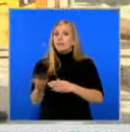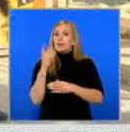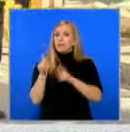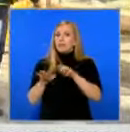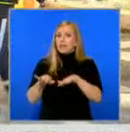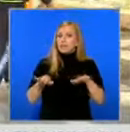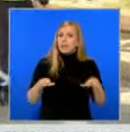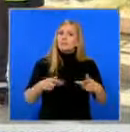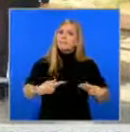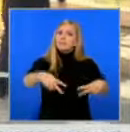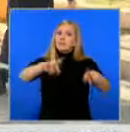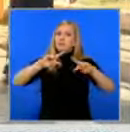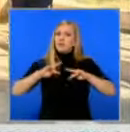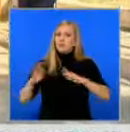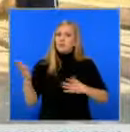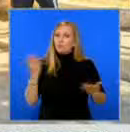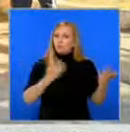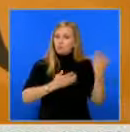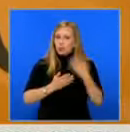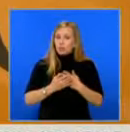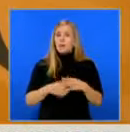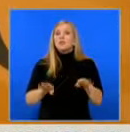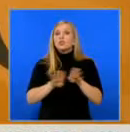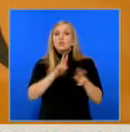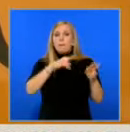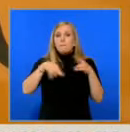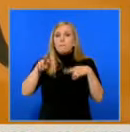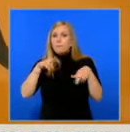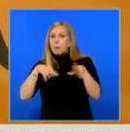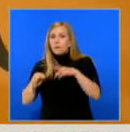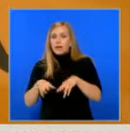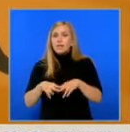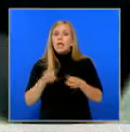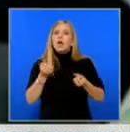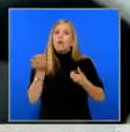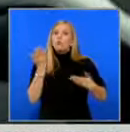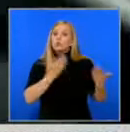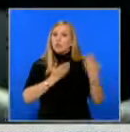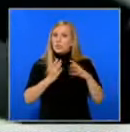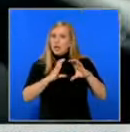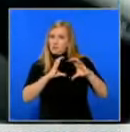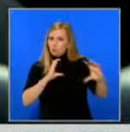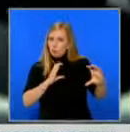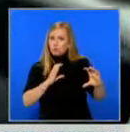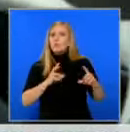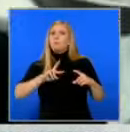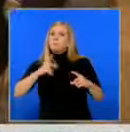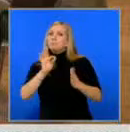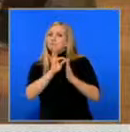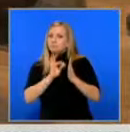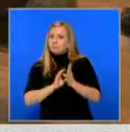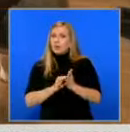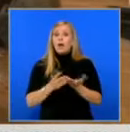са 584 училищни автобуса и са издадени 200 предписания за малки нарушения и още с приемането на